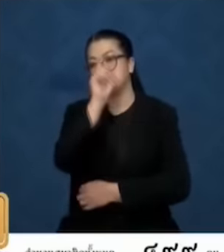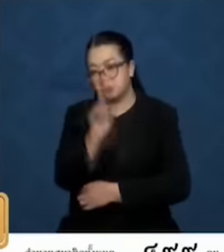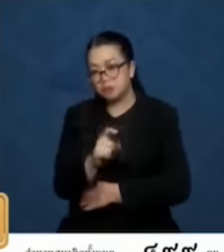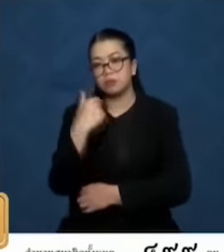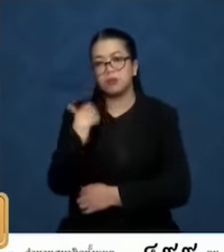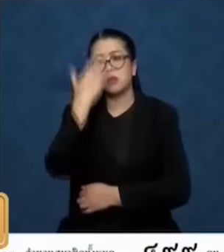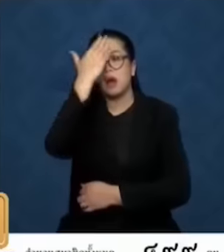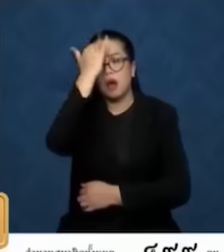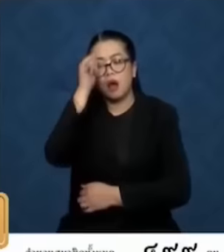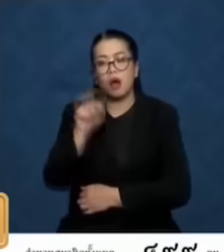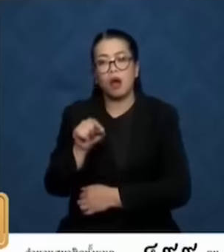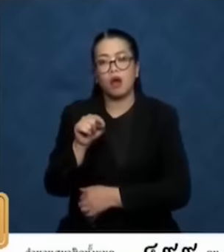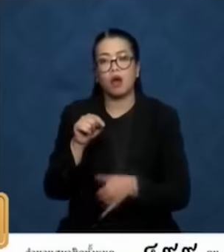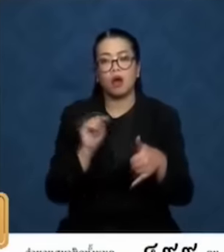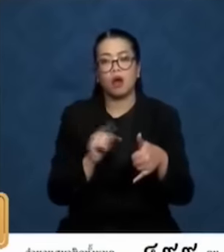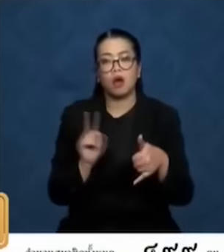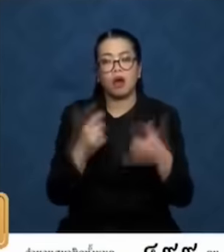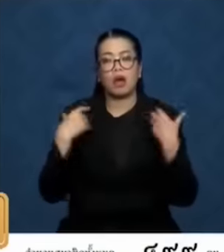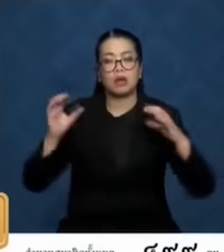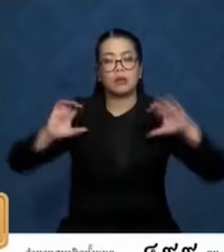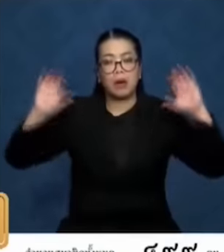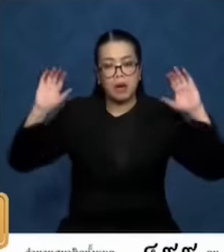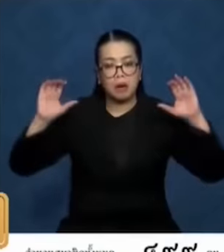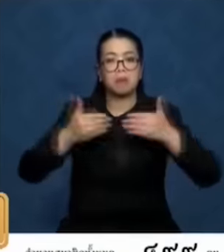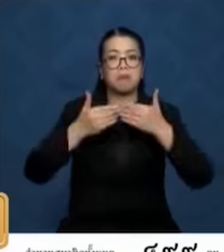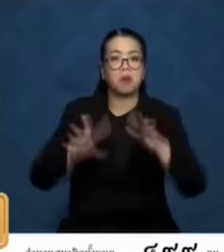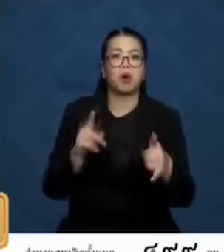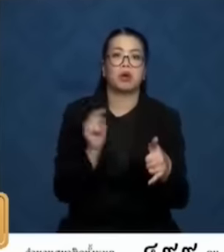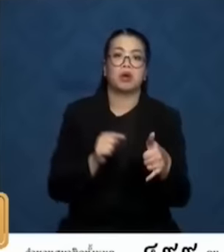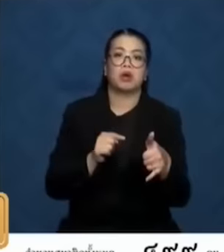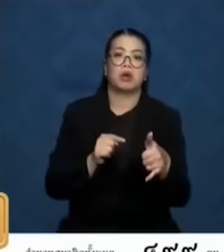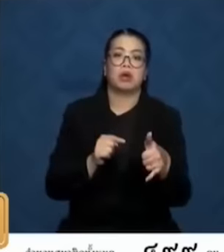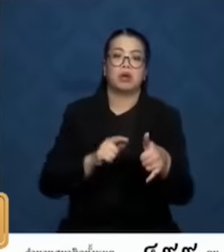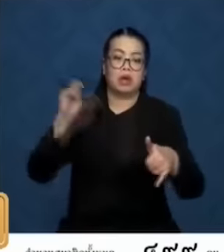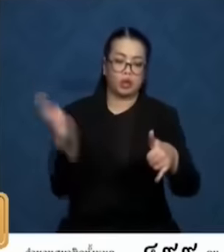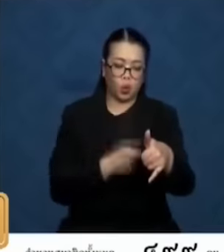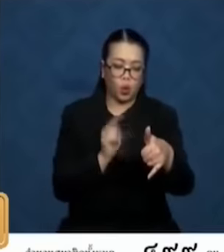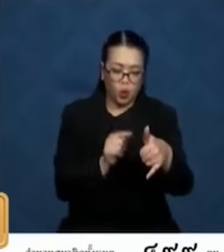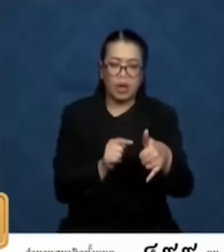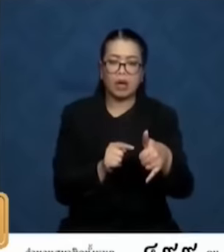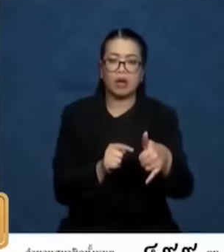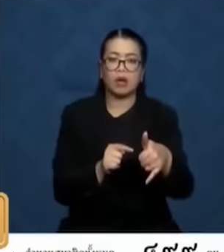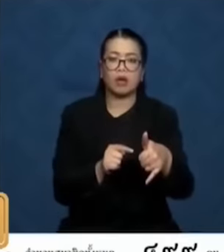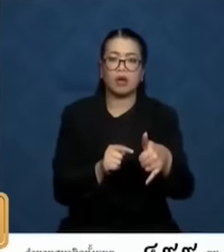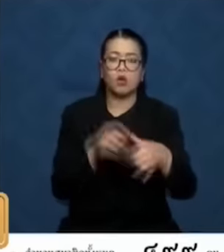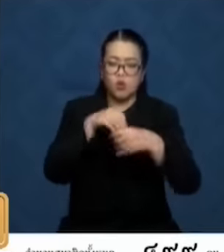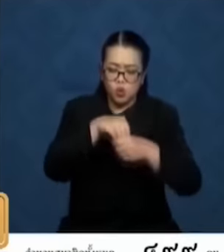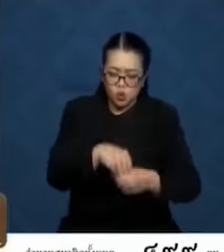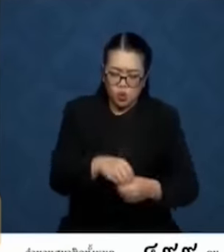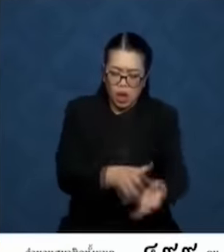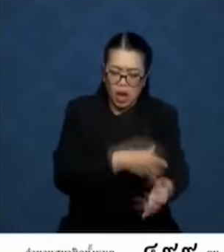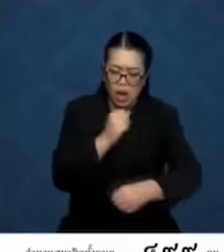ว่าทำไมรัฐบาลปล่อยให้นักโทษบางคนเข้าคุกทิพย์มาแล้วกว่า120วัน